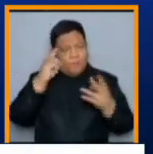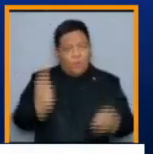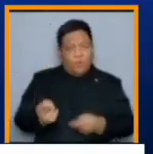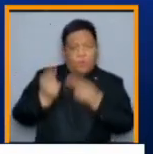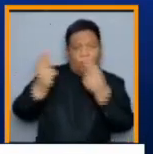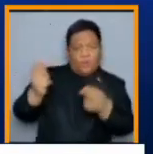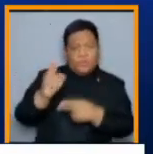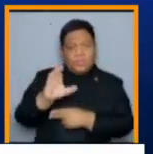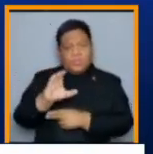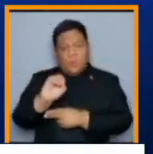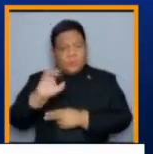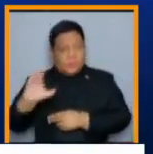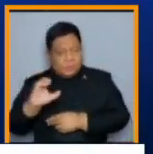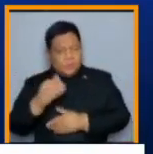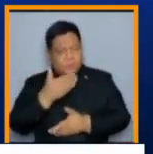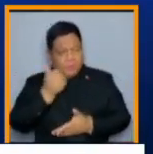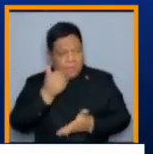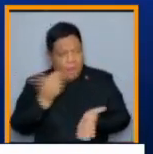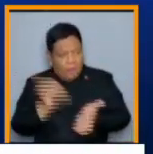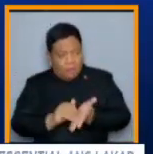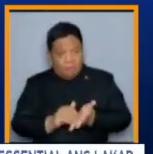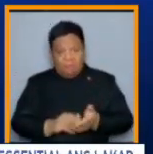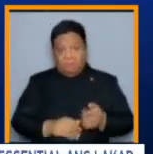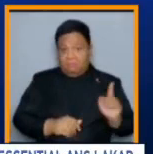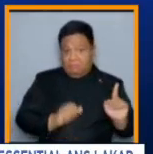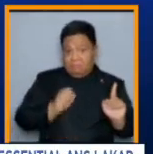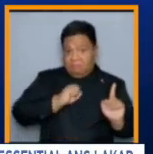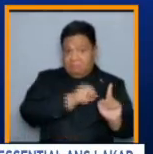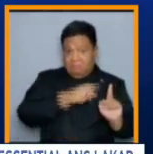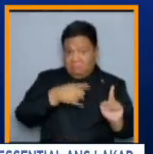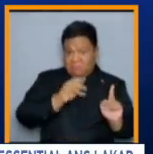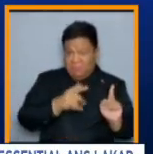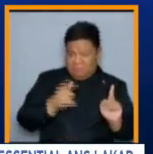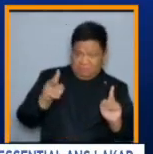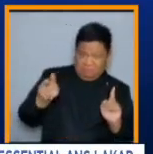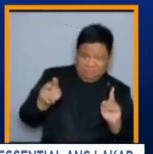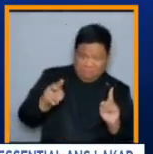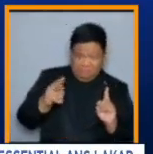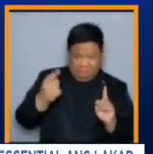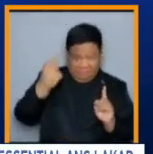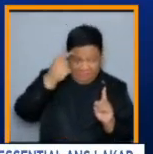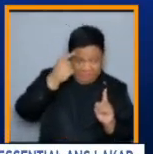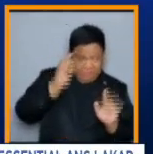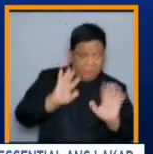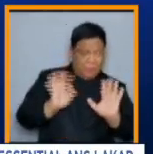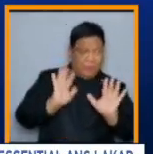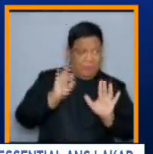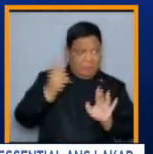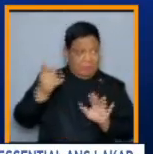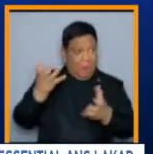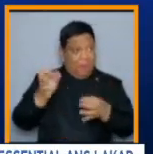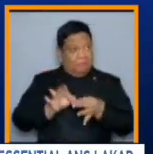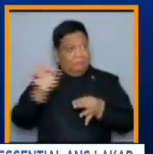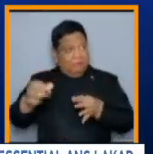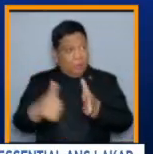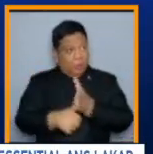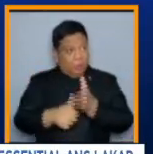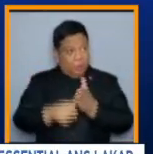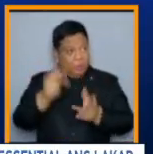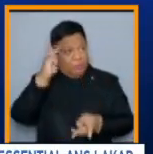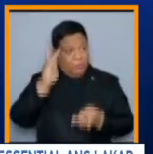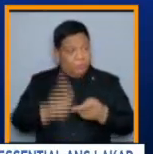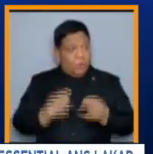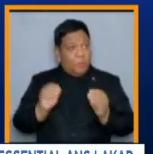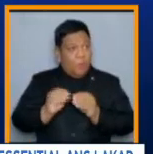niyang isipin na ang intensyon ng PDP laban ay i-delay ang eleksyon at magbigay daan sa pagpapahaba ng termino